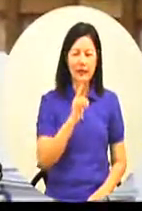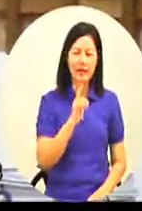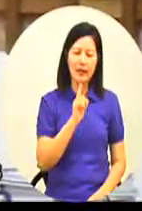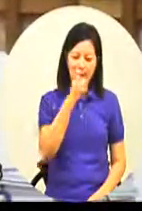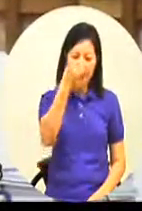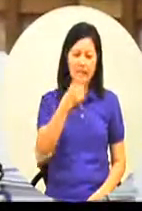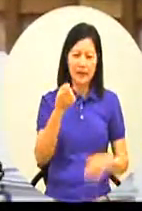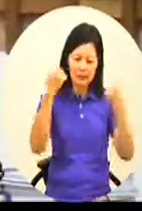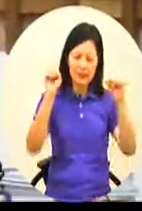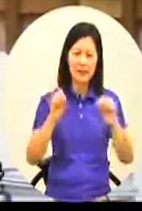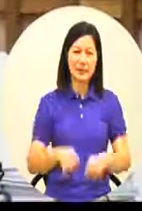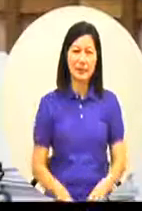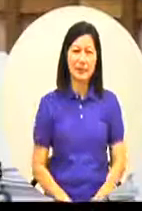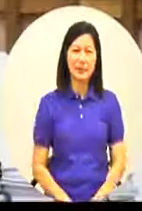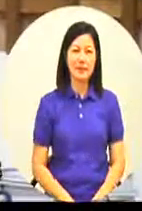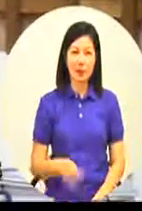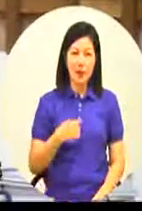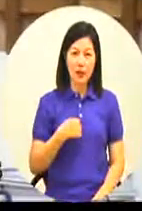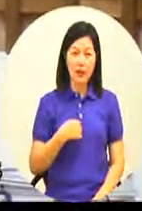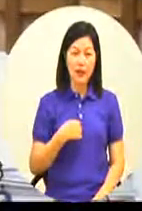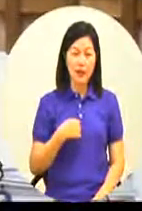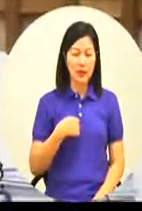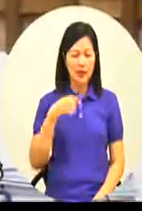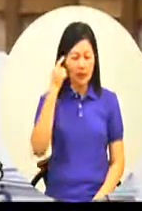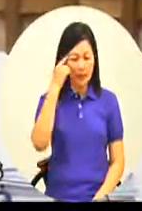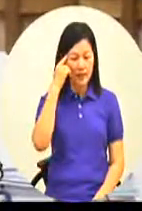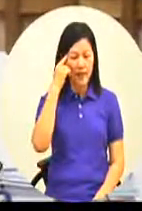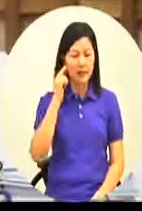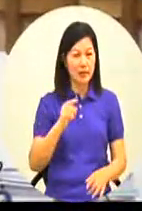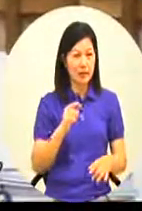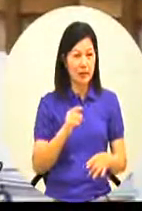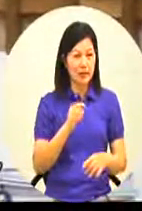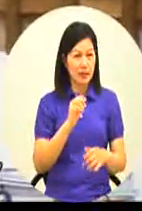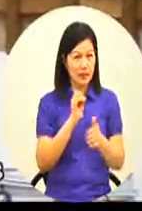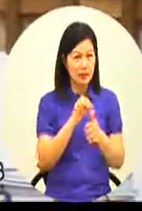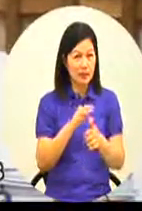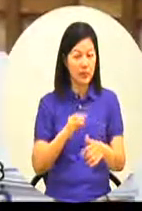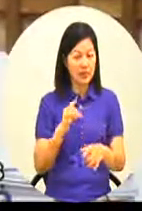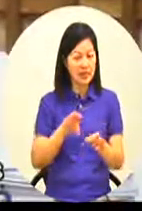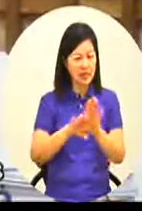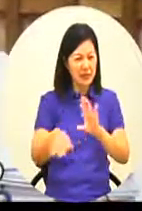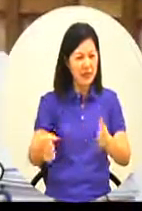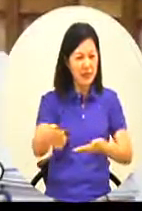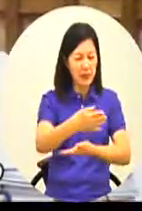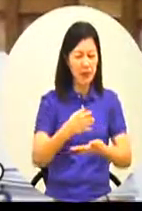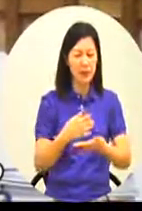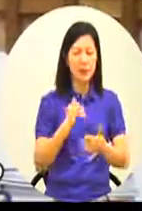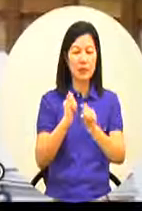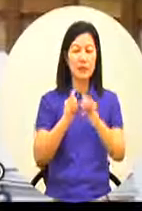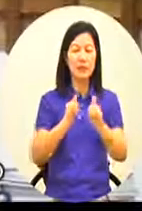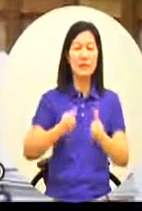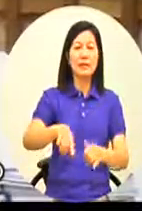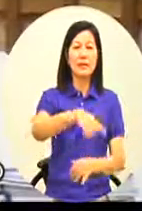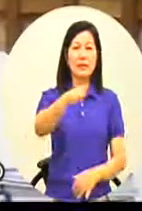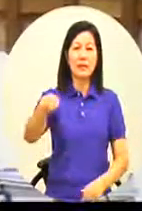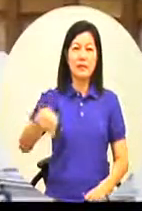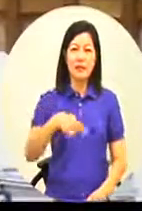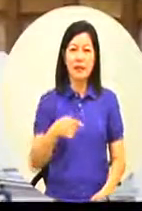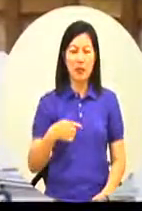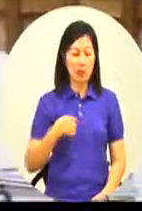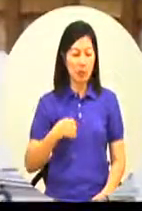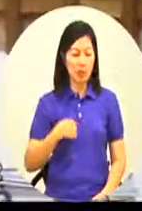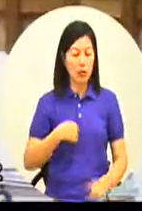讲。我咧讲的含义就是讲，因为你扣即款钱到底，真正这市民，因为我身为